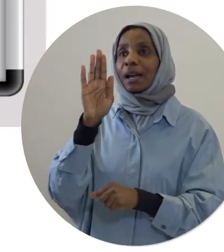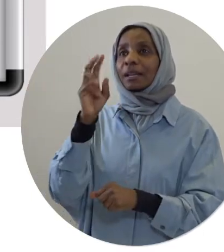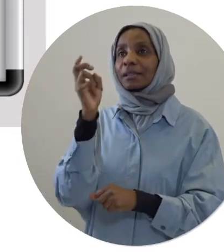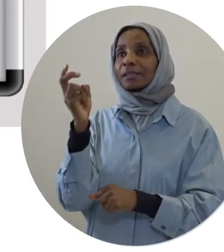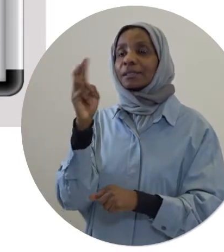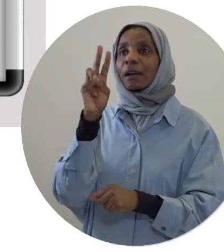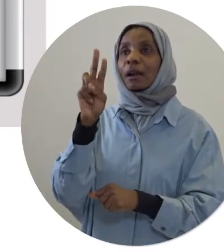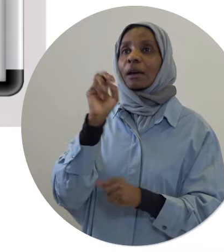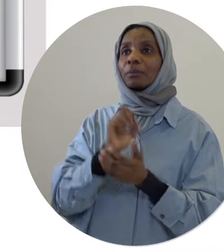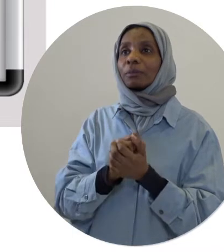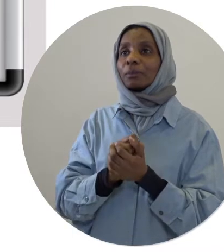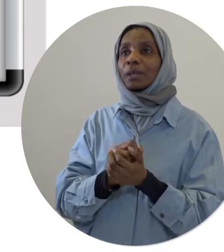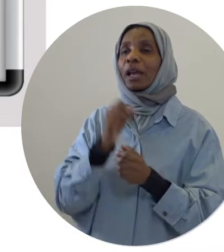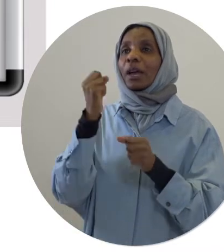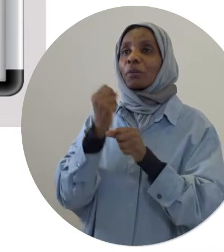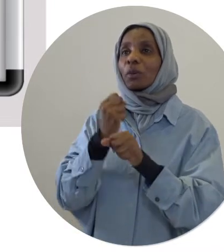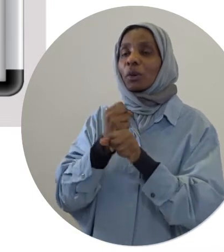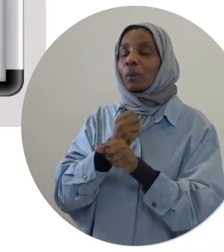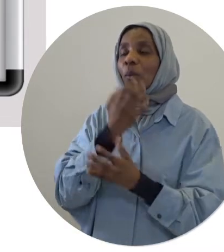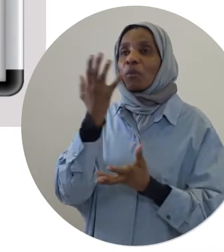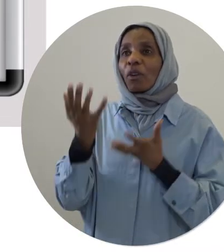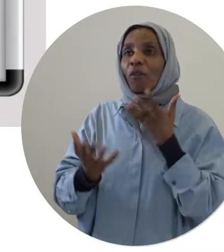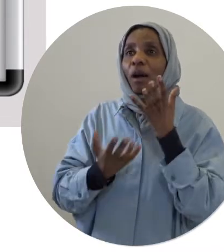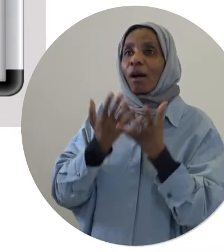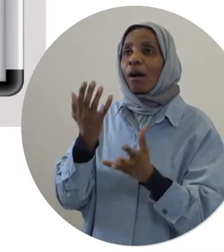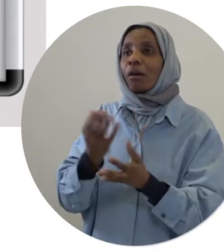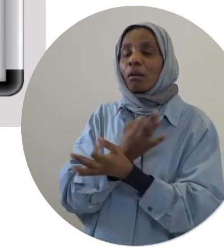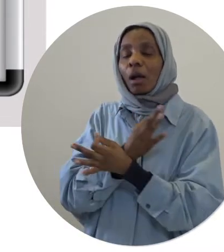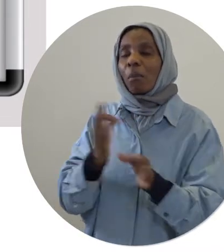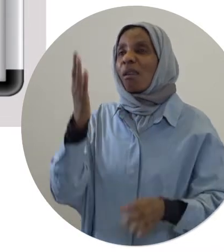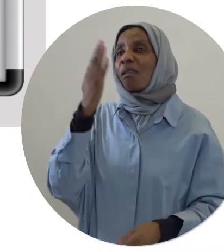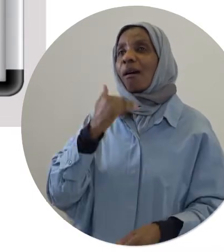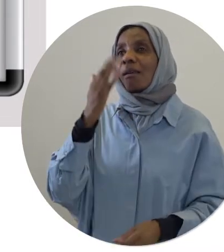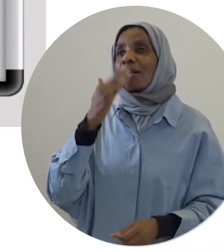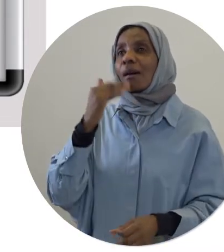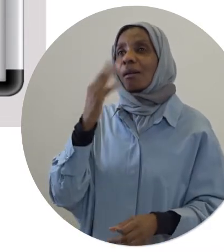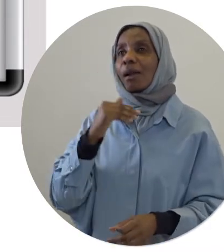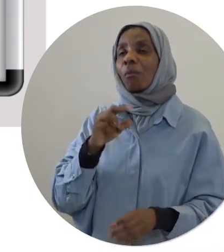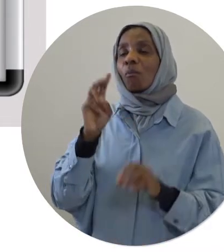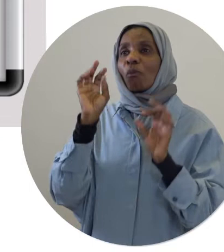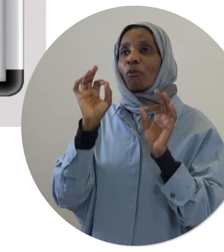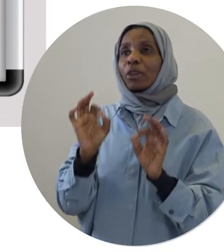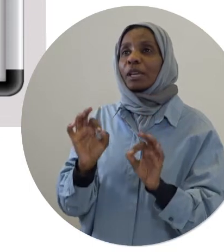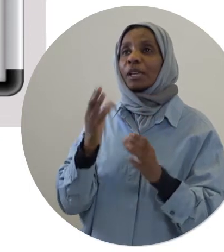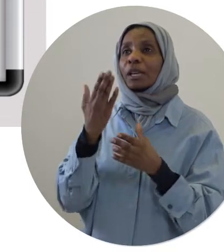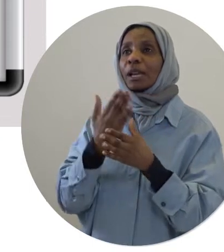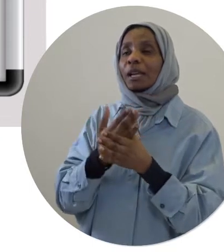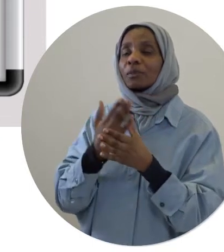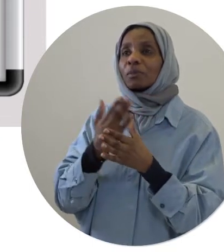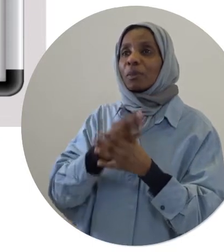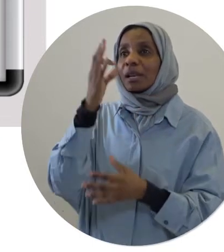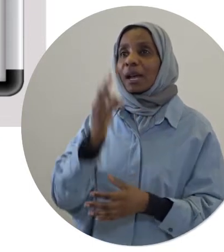تام عكوس، لذلك يجب أن تتم عملية تكوين الإستر في وجود مادة نازعة